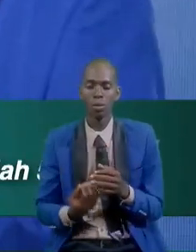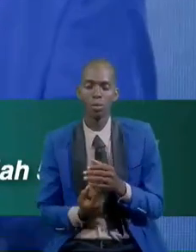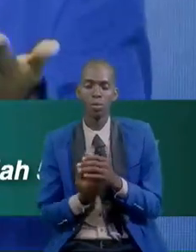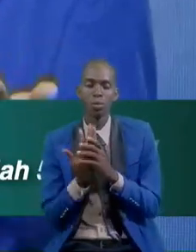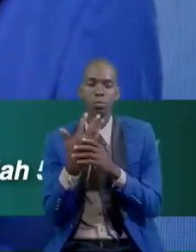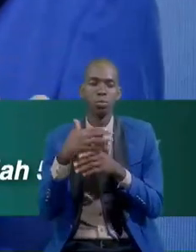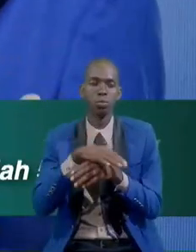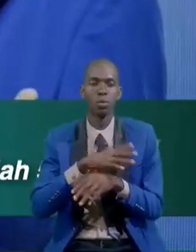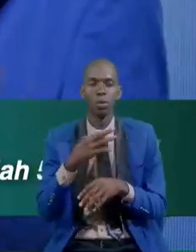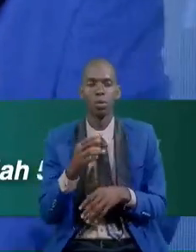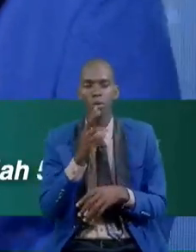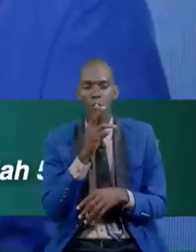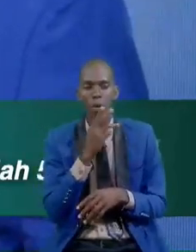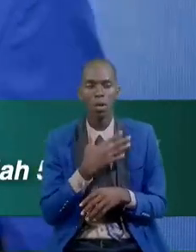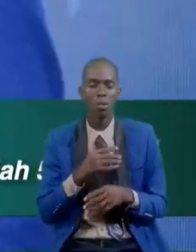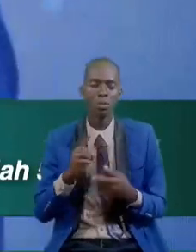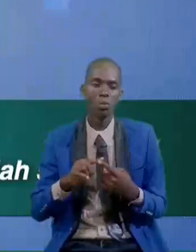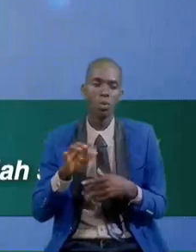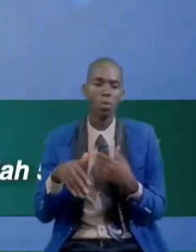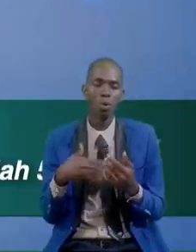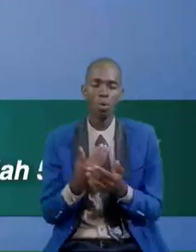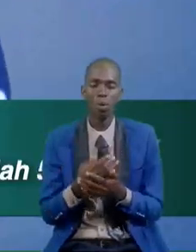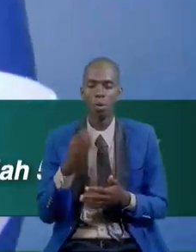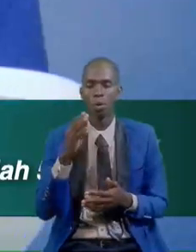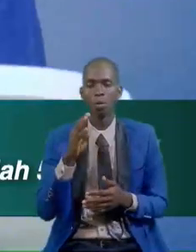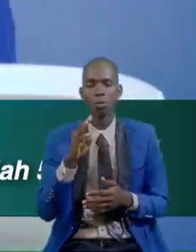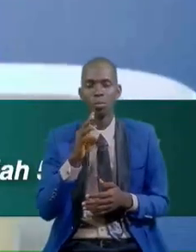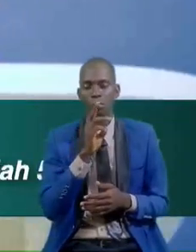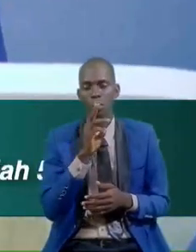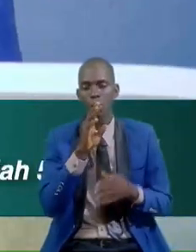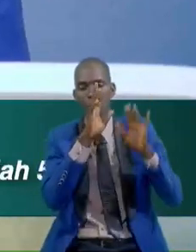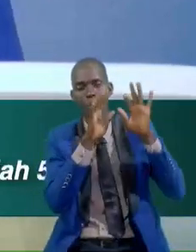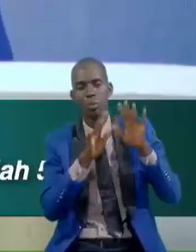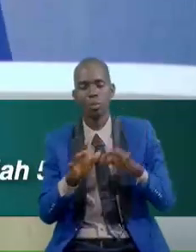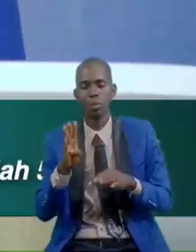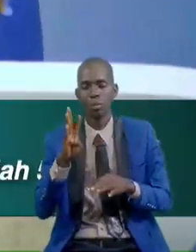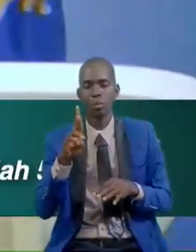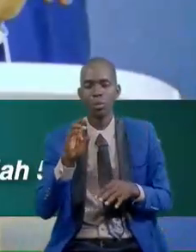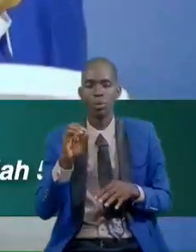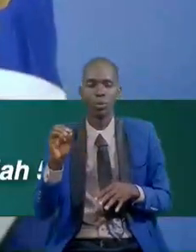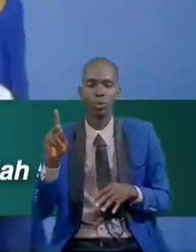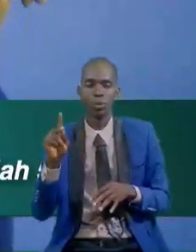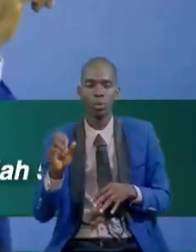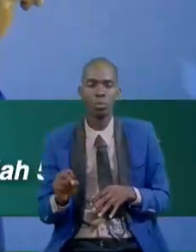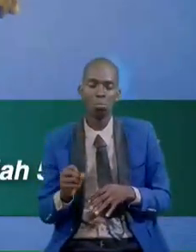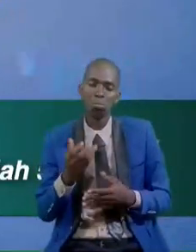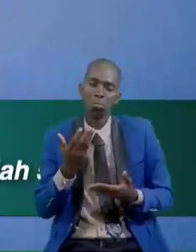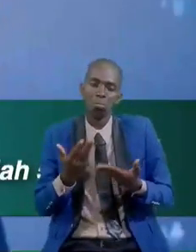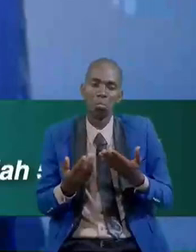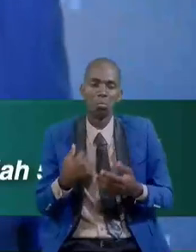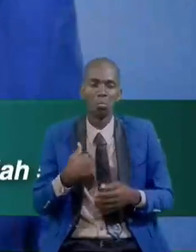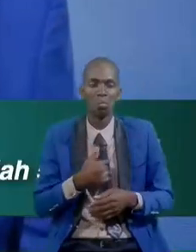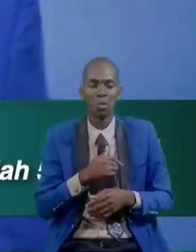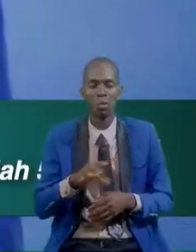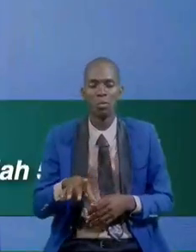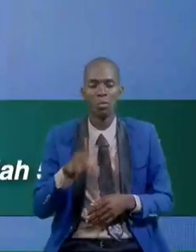Achab dit à Abdias, va par le pays vers toutes les sources d'eau et vers tous les torrents. Peut-être se trouvera-t-il de l'herbe et